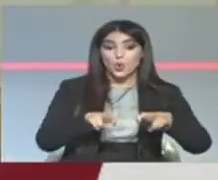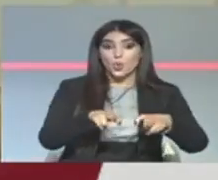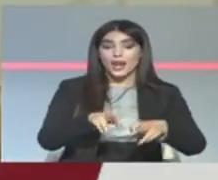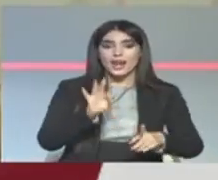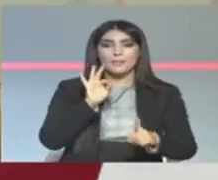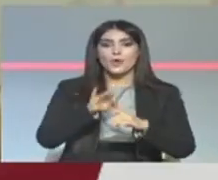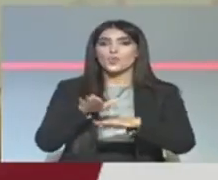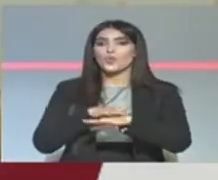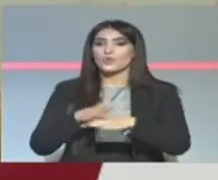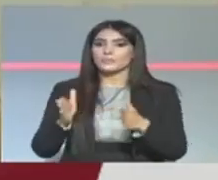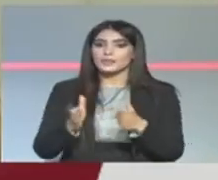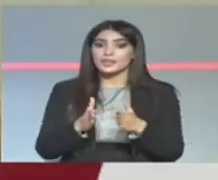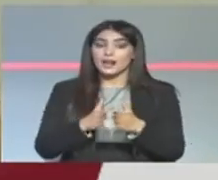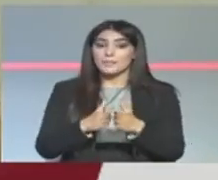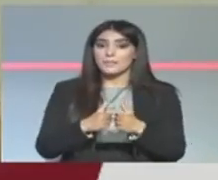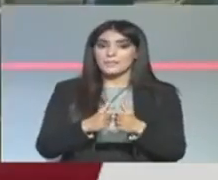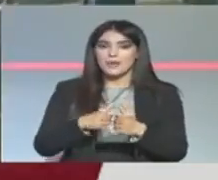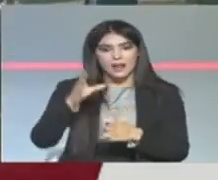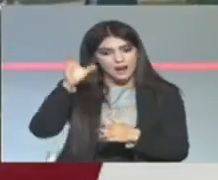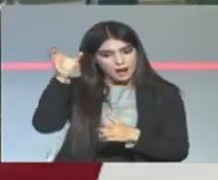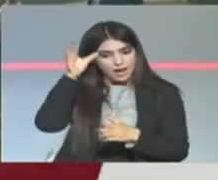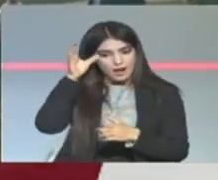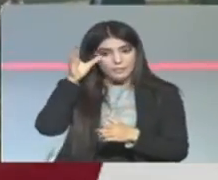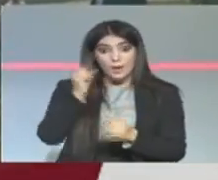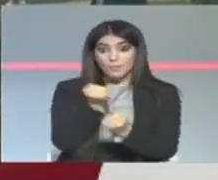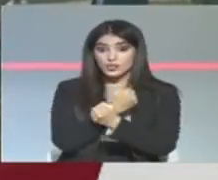قد لا يعترف بال مستحيل